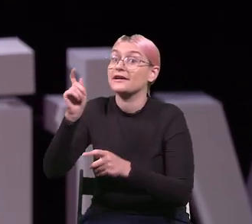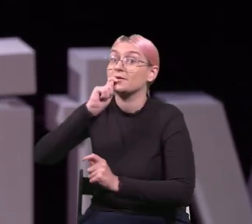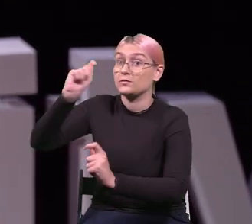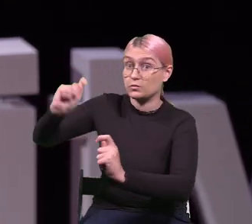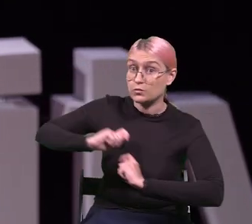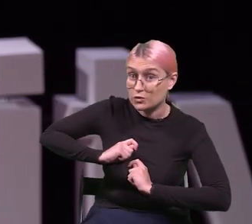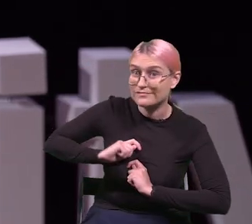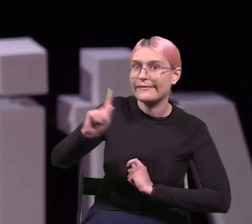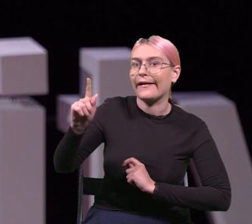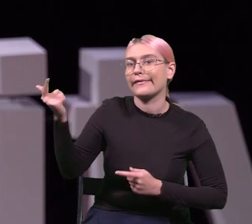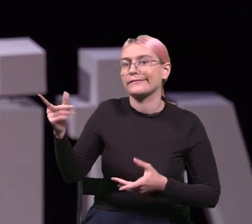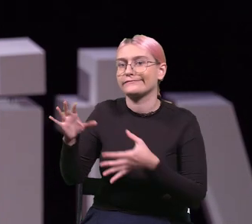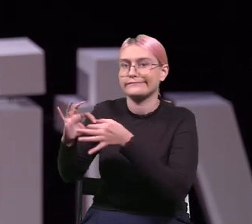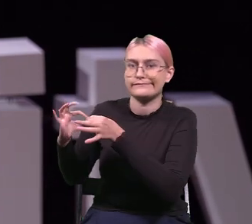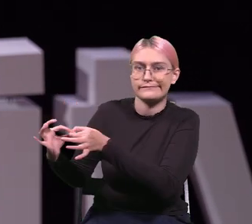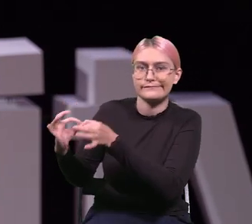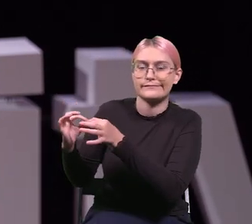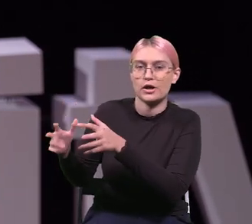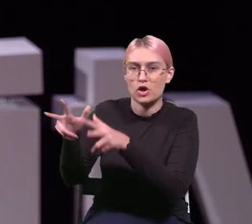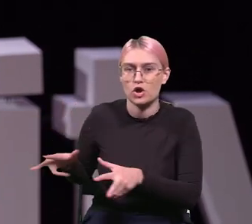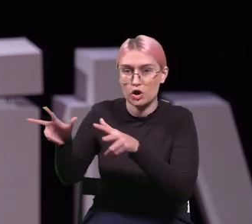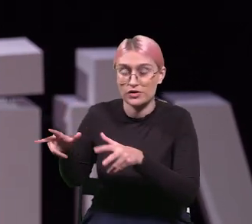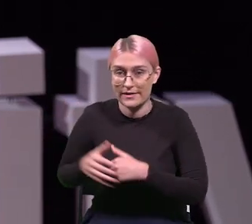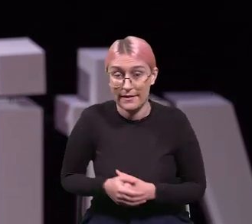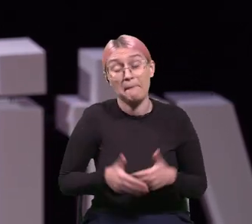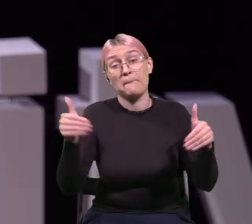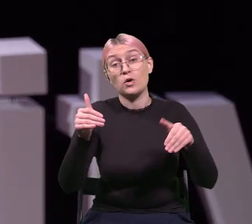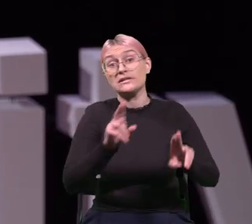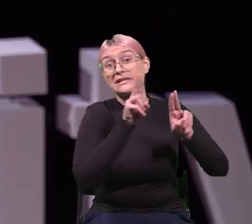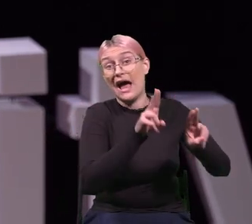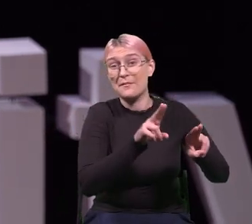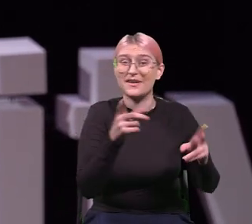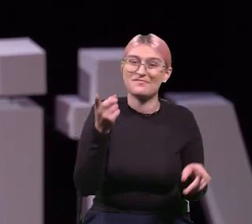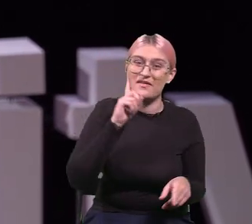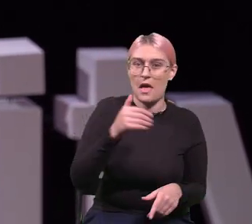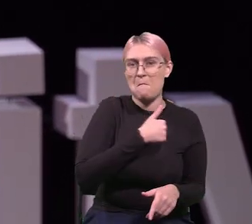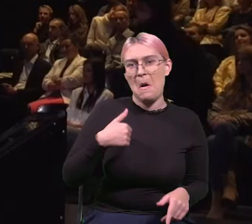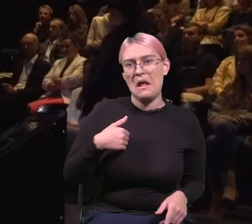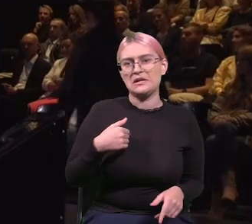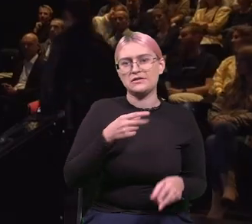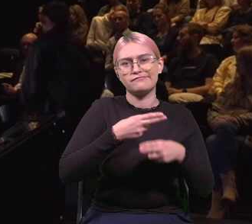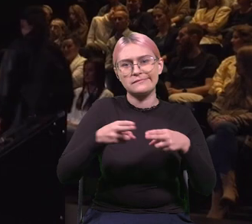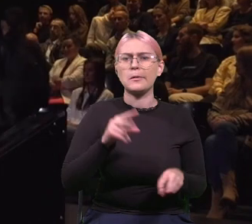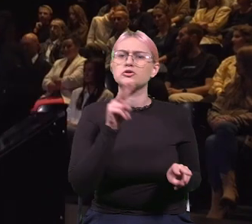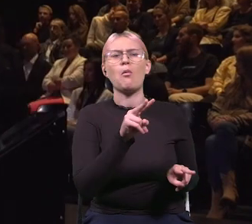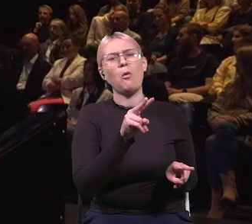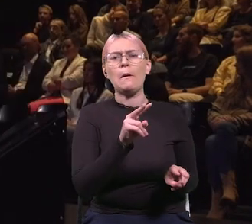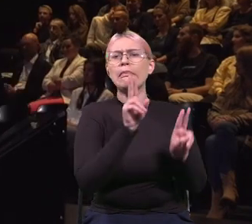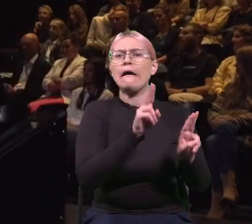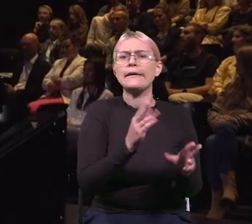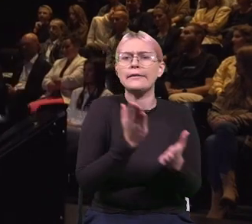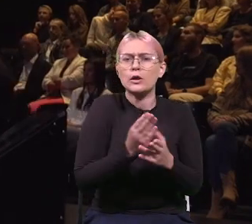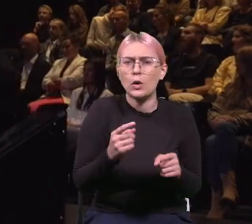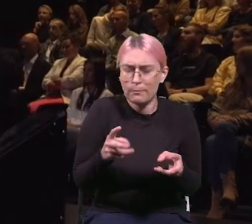najem, ale ten wydaje się, kojarzony jest przez Polaków z czymś, co jest tymczasowe. Z moich badań wynika, że usamodzielnienie